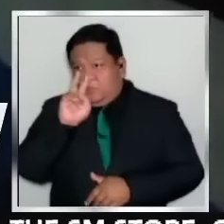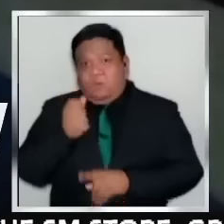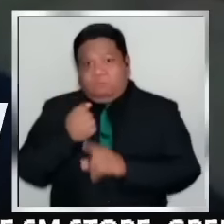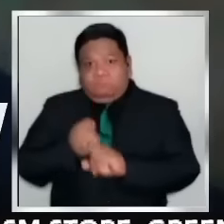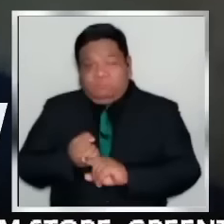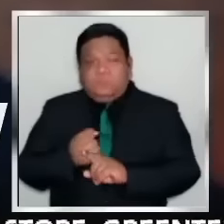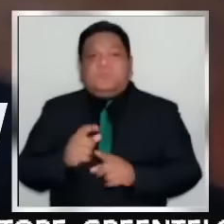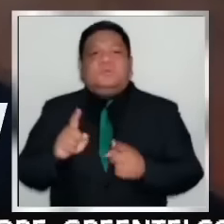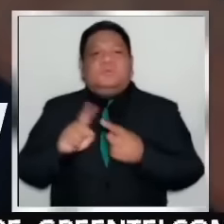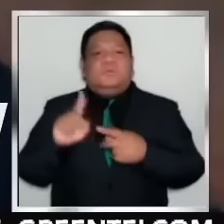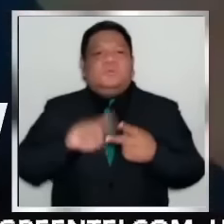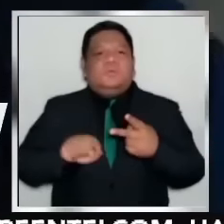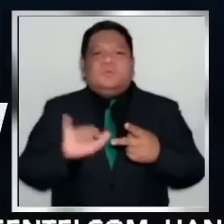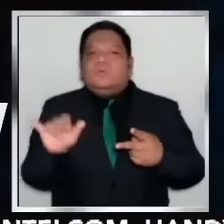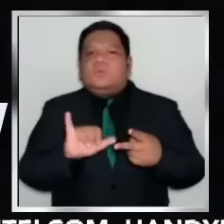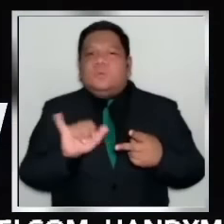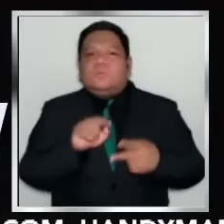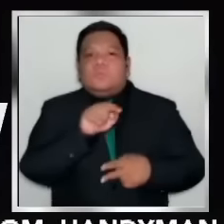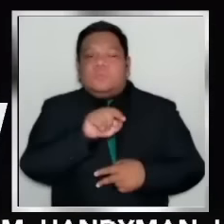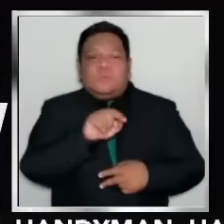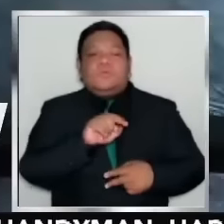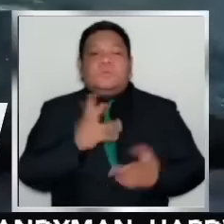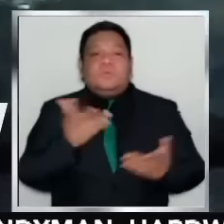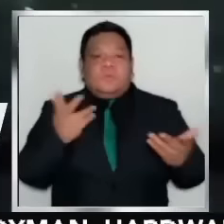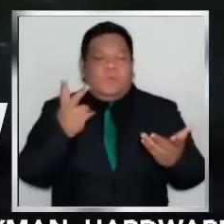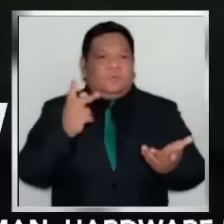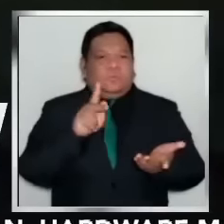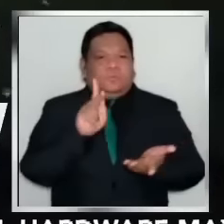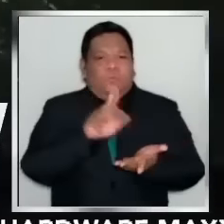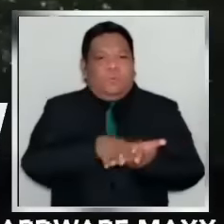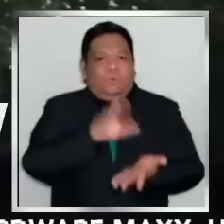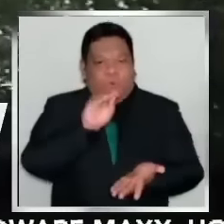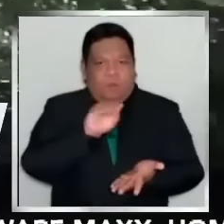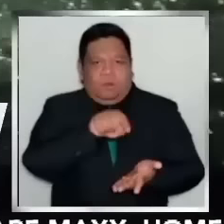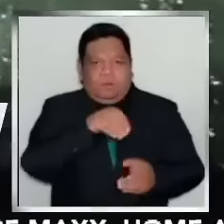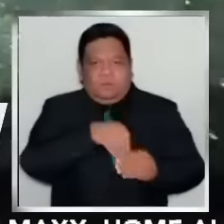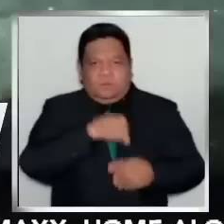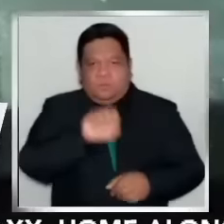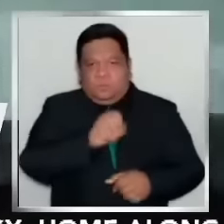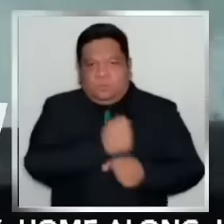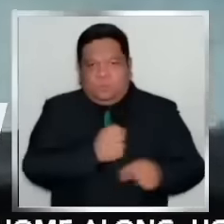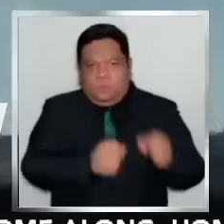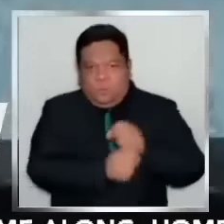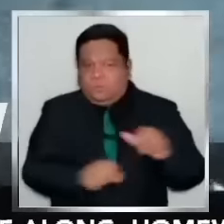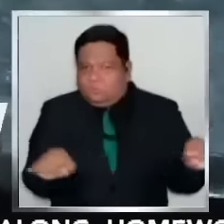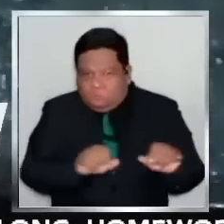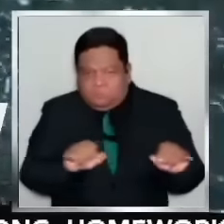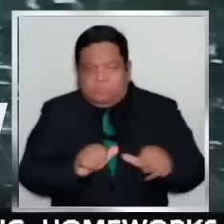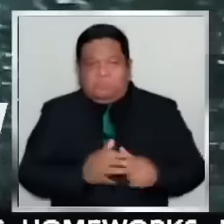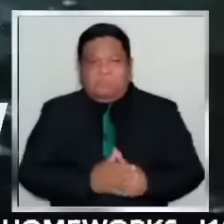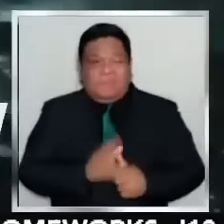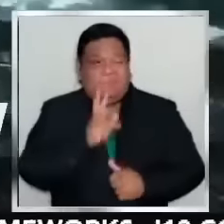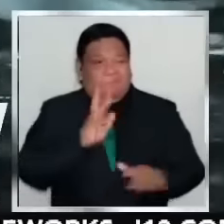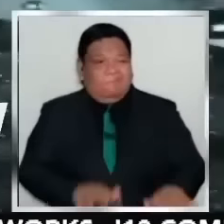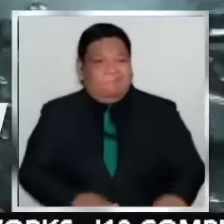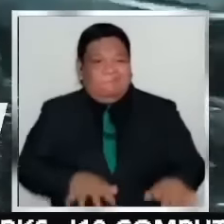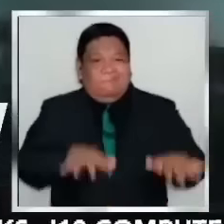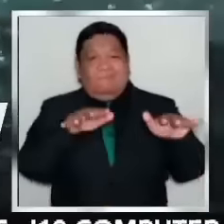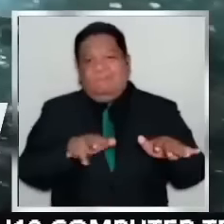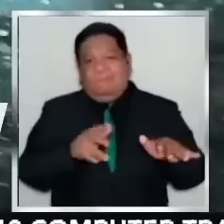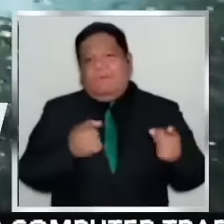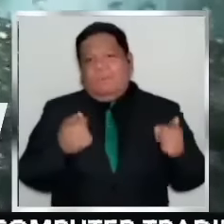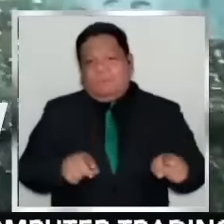kalsada ng Coronadal City sa South Cotabato matapos namang umapaw ang mga kanal at sapa dahil sa malakas na ulan. Para